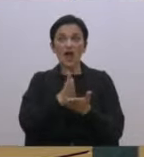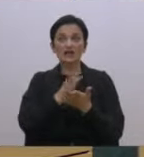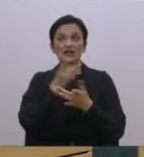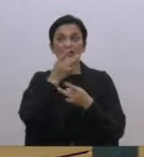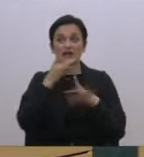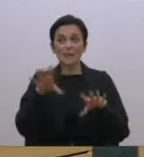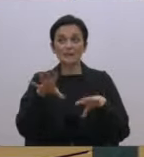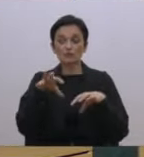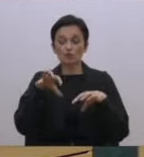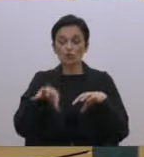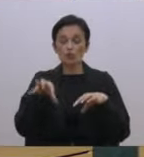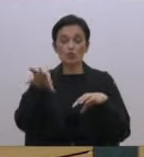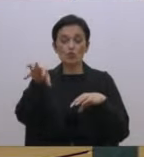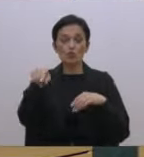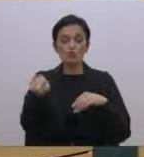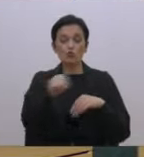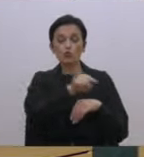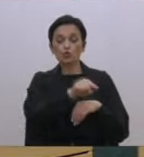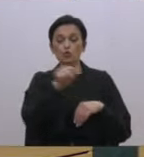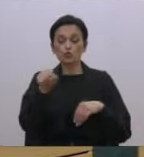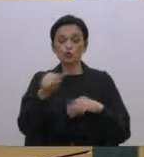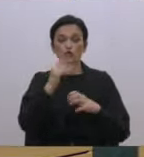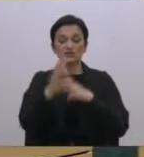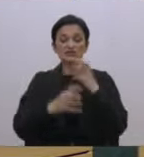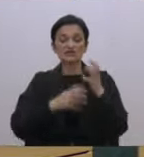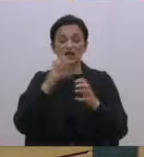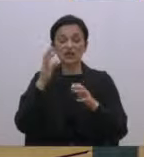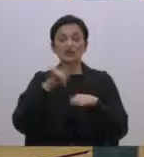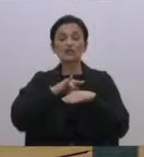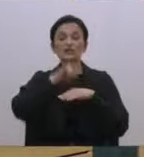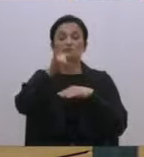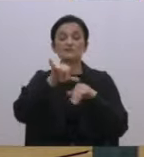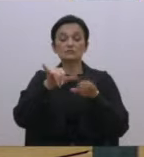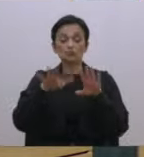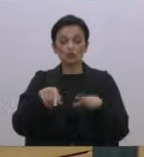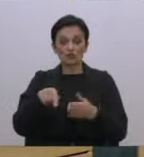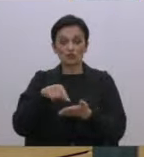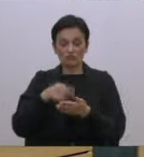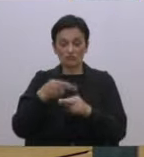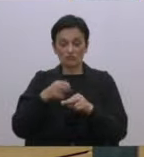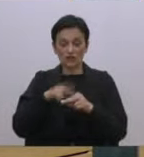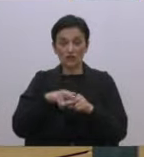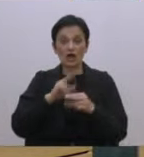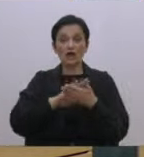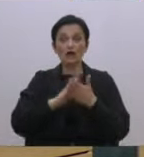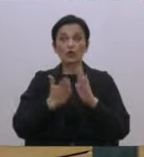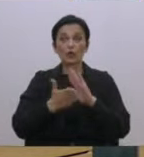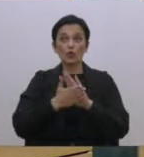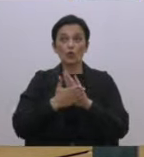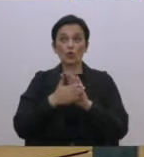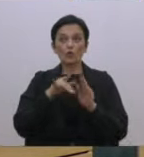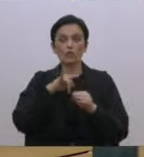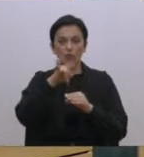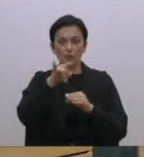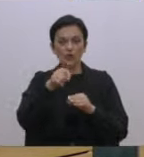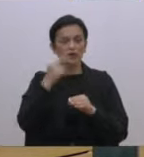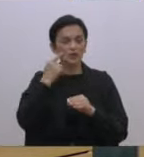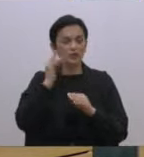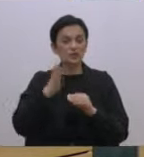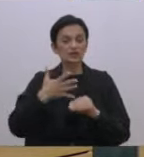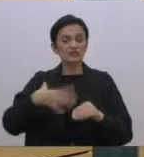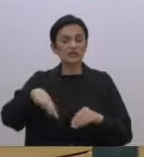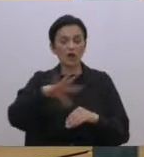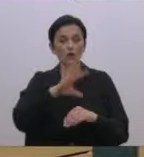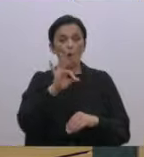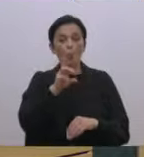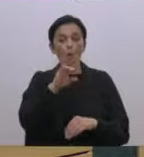ნებისმიერ პუნქტებს შორის, საიდანაც ხორციელდება საერთაშორისო საჰაერო მიმოსვლა. აღნიშნული შეთანხმება ავიაკომპანიებისთვის მიმზიდველს გახდის საქართველოსა